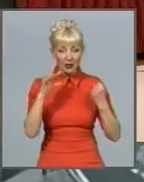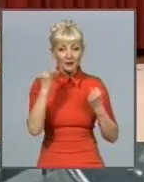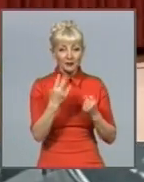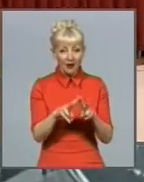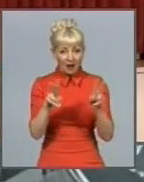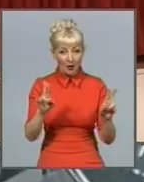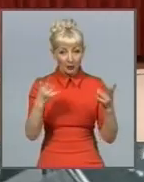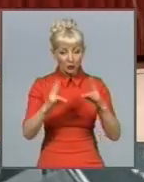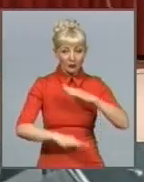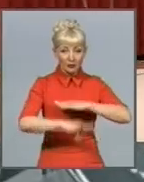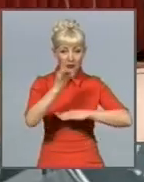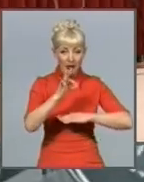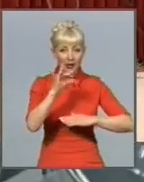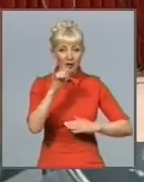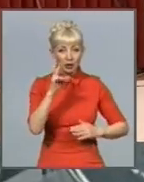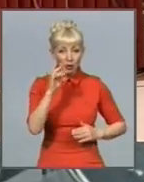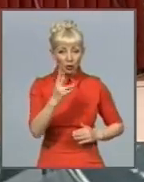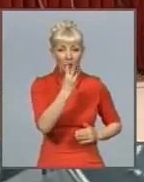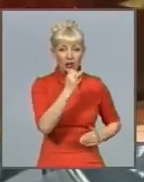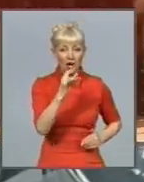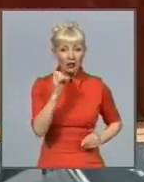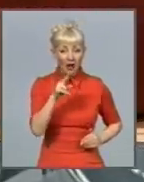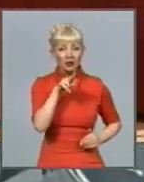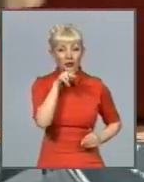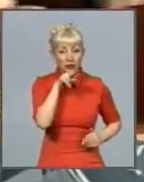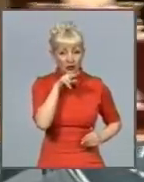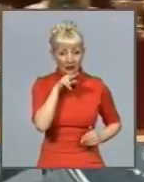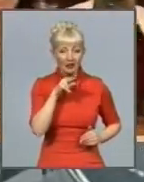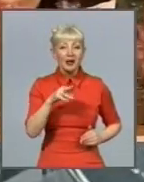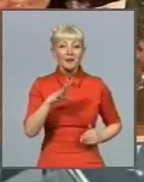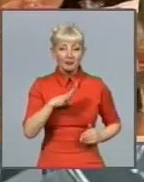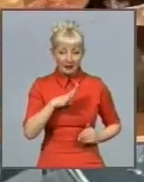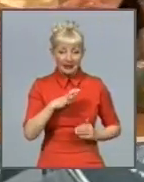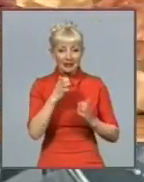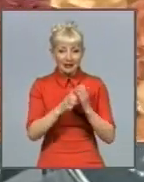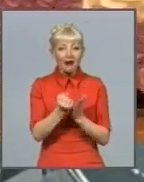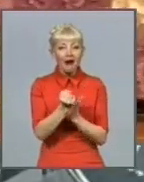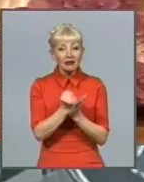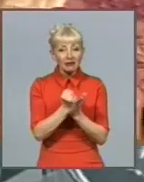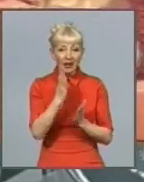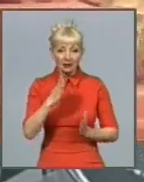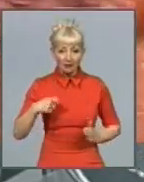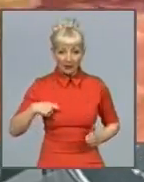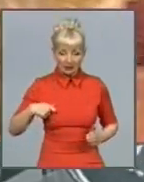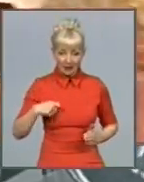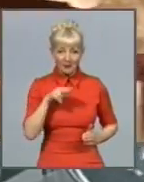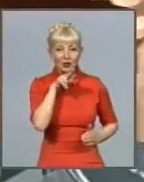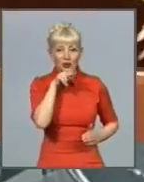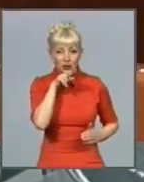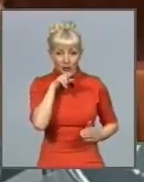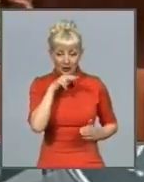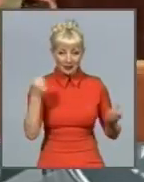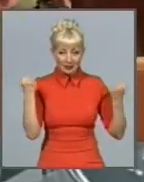Анастасия Икон и Виктория Шарак из Чернигова доминировали среди кандидатов в мастера. Кстати, черниговские грации участвовали в